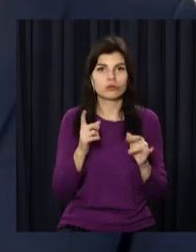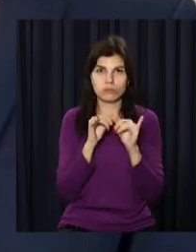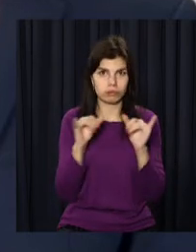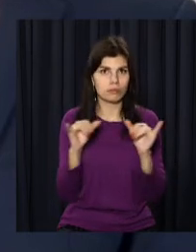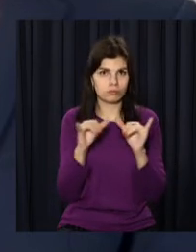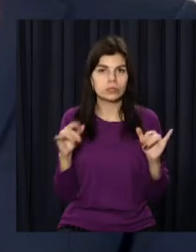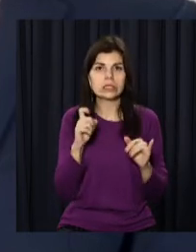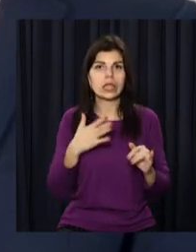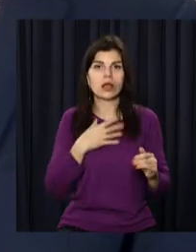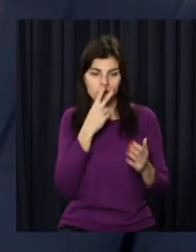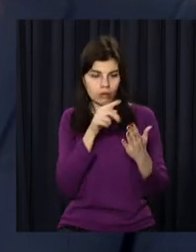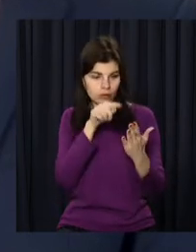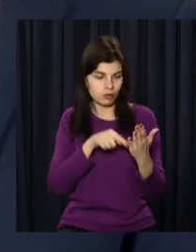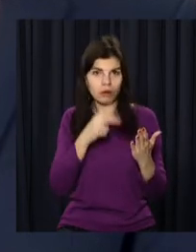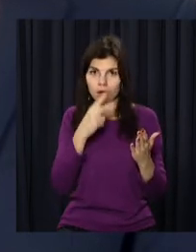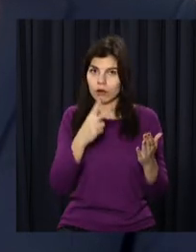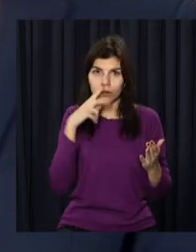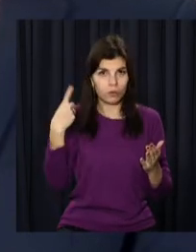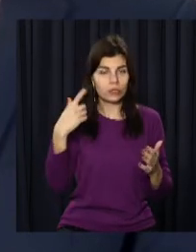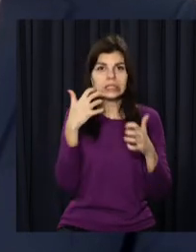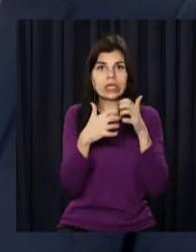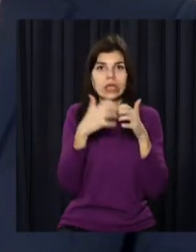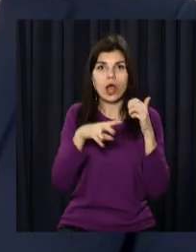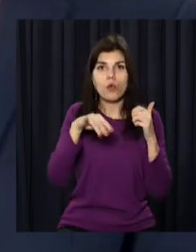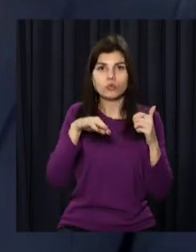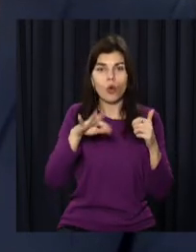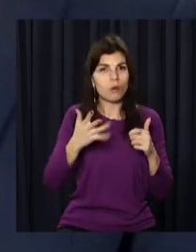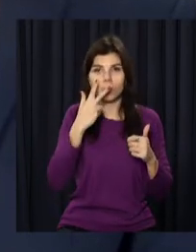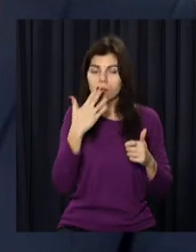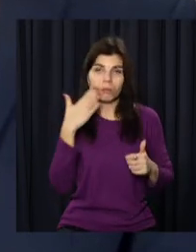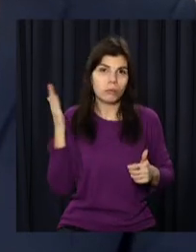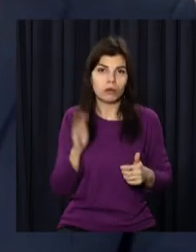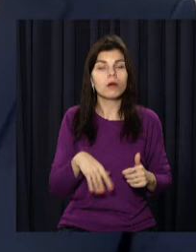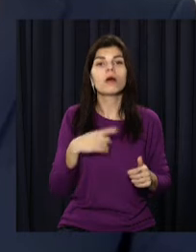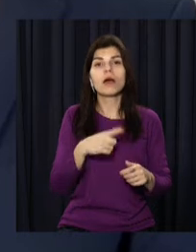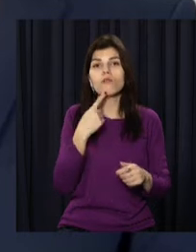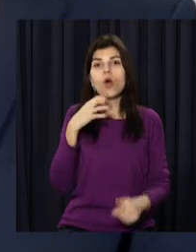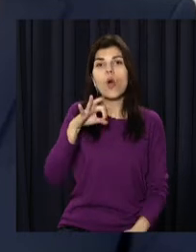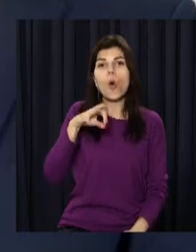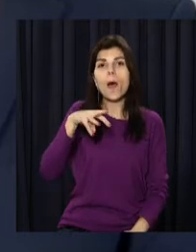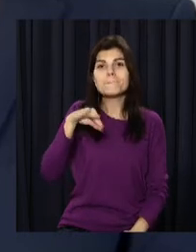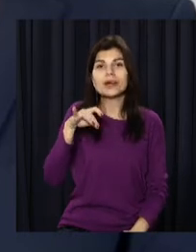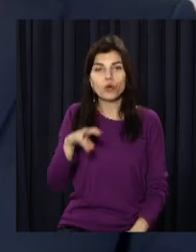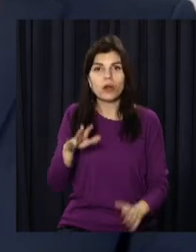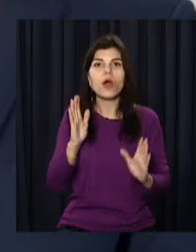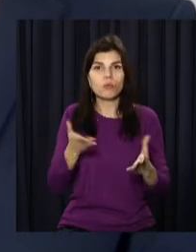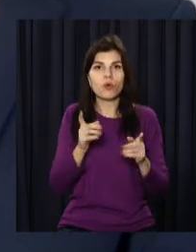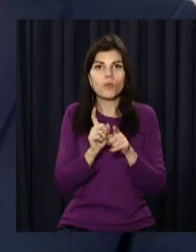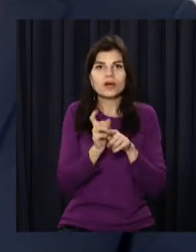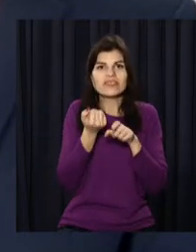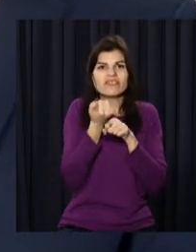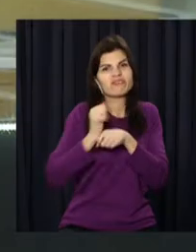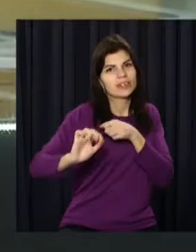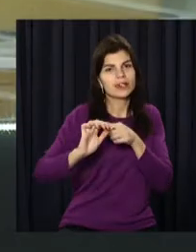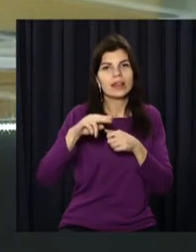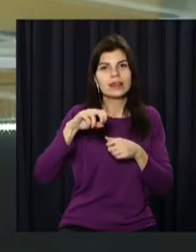захворюваності, за нашими прогнозами, припадуть на середину лютого. Незабаром штам омікрон витіснить варіант коронавірусу Дельта.